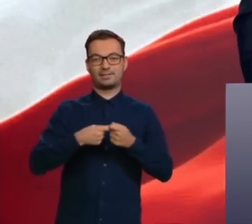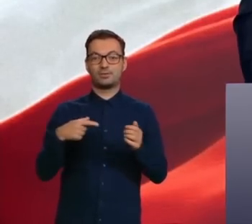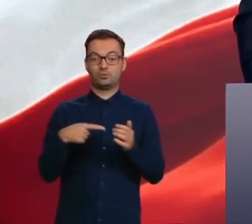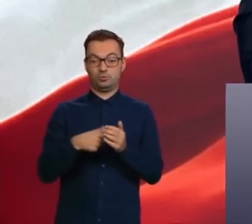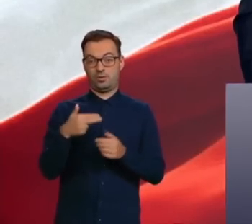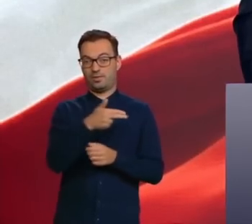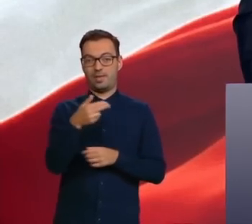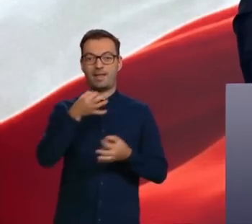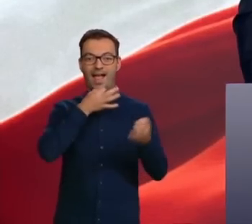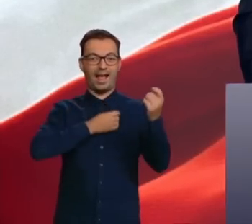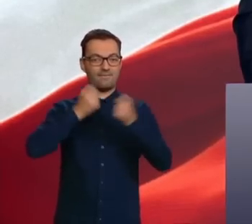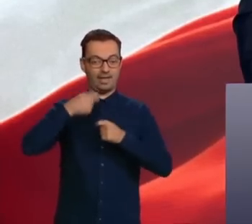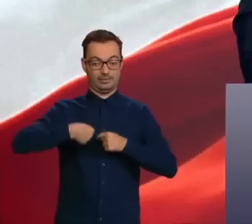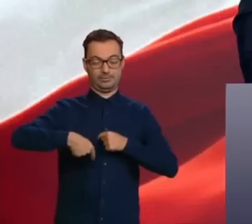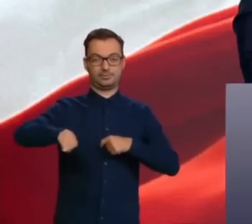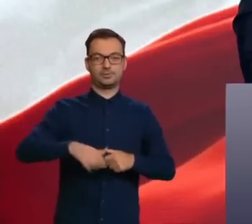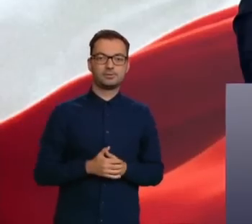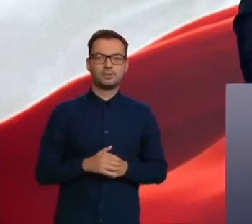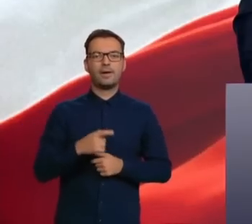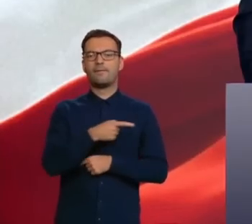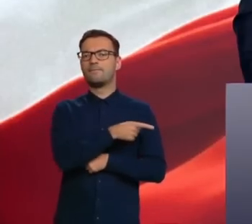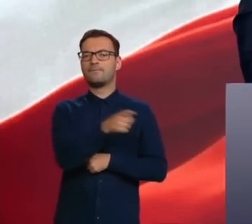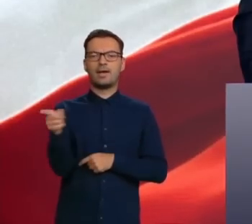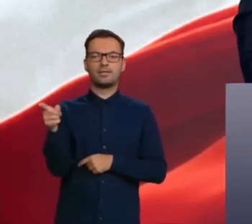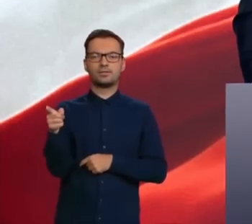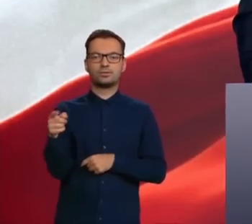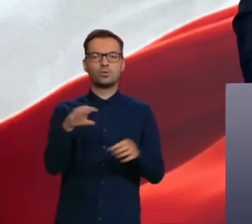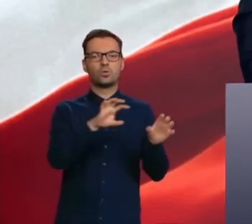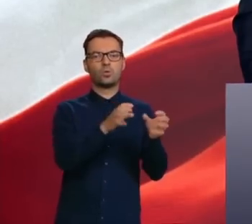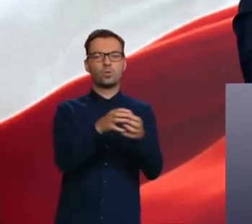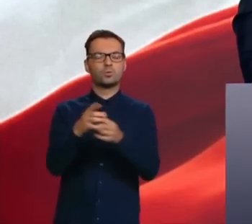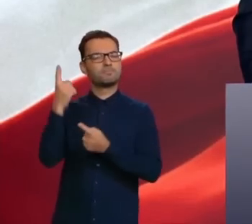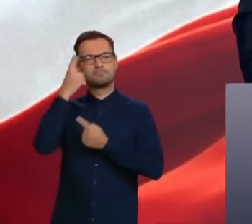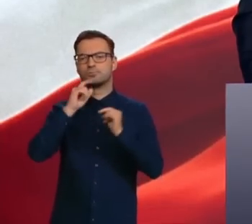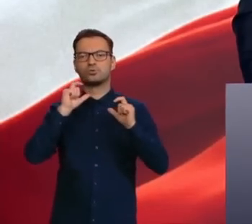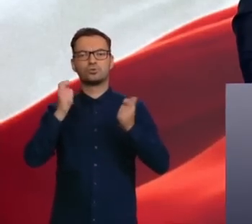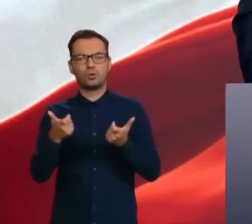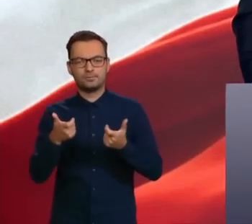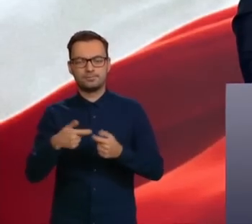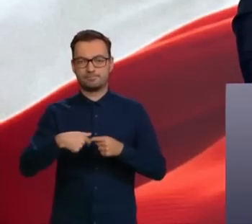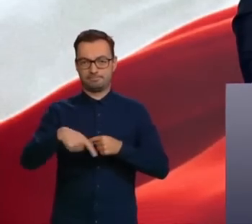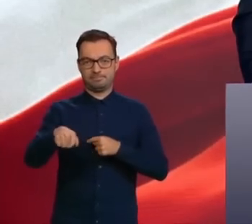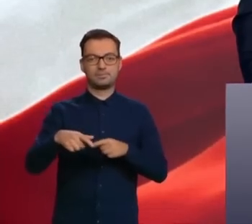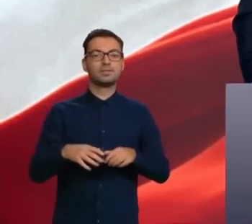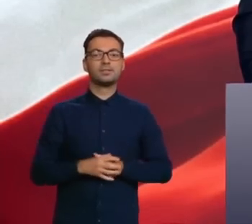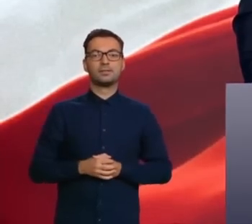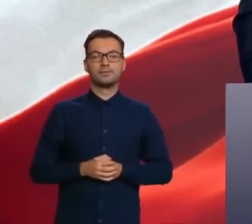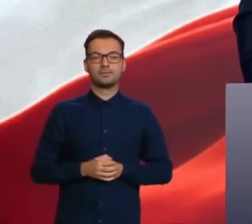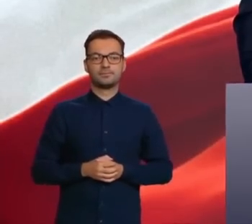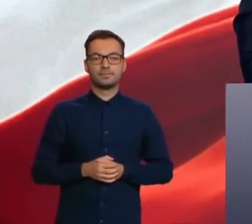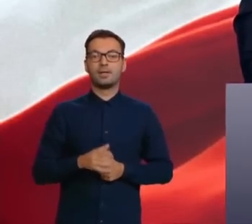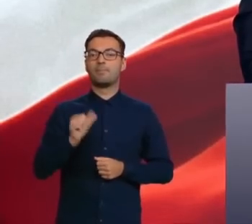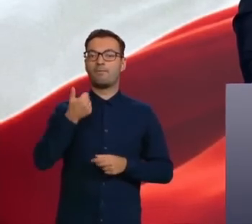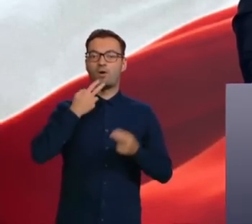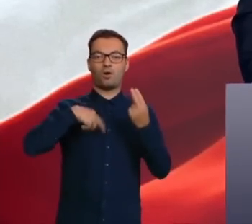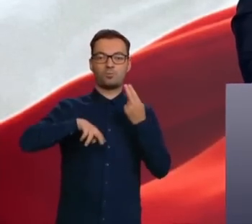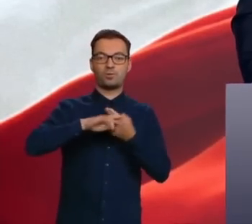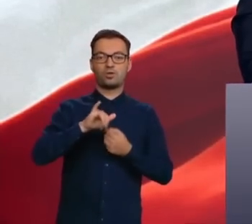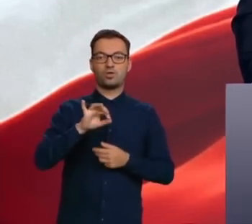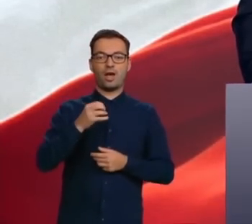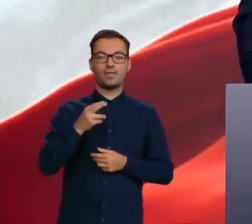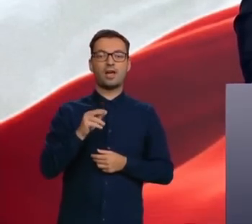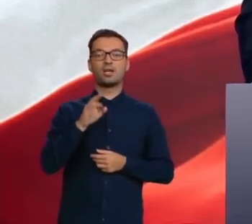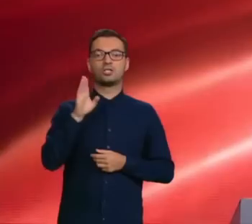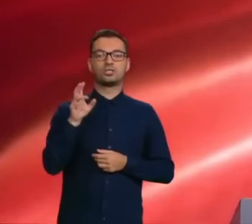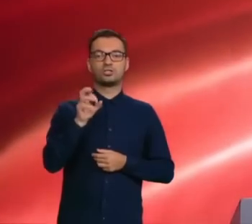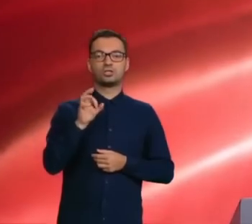się referendum. Jakie będzie stanowisko państwa ugrupowań w tej kwestii, w zbliżającej się kadencji Sejmu? I na pytanie odpowie Joanna